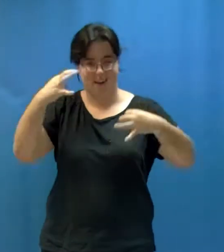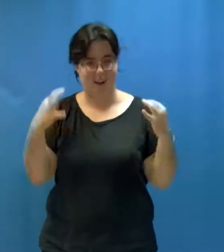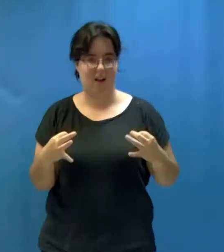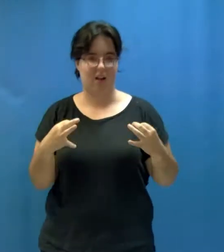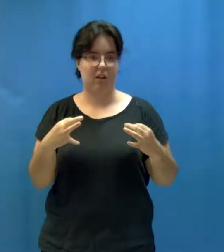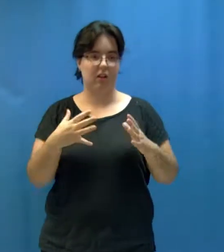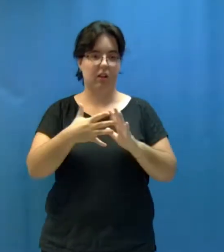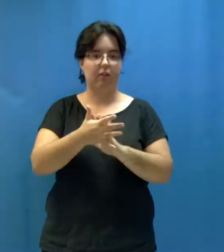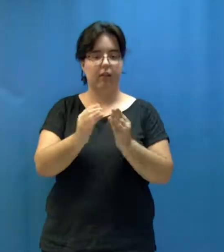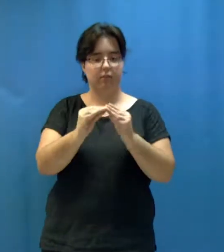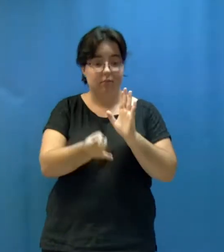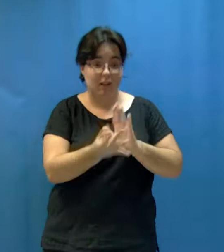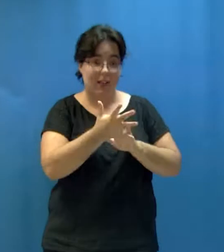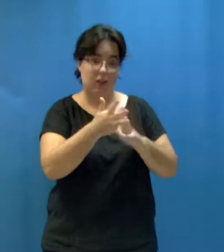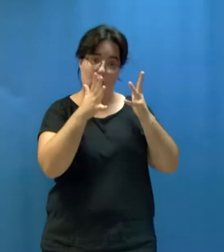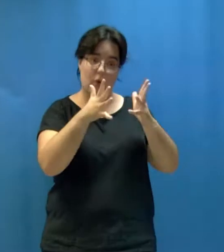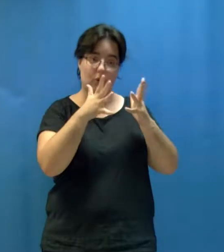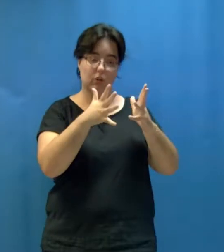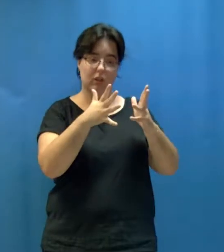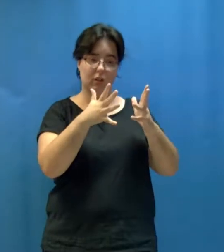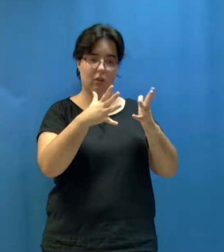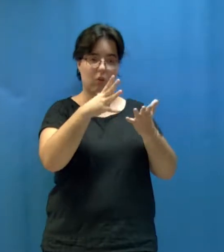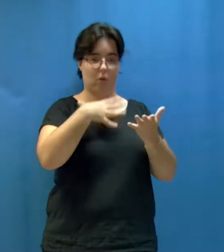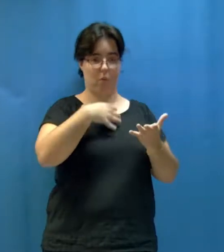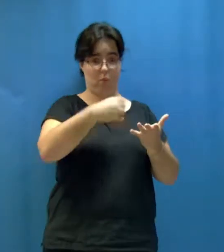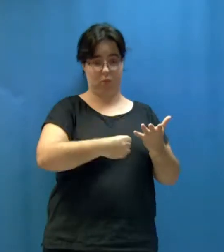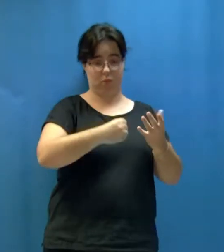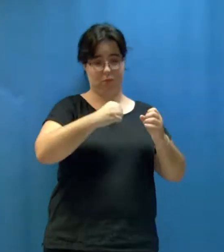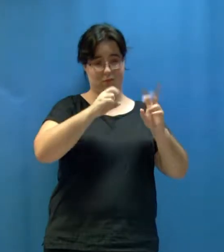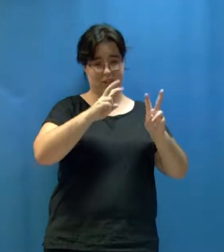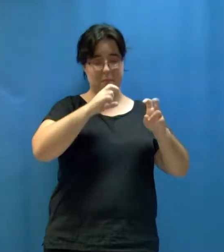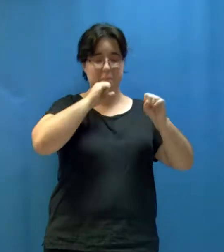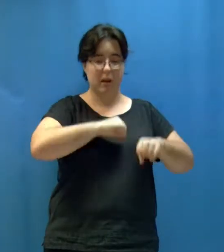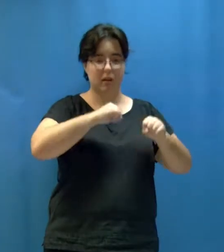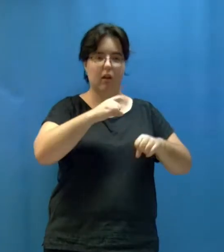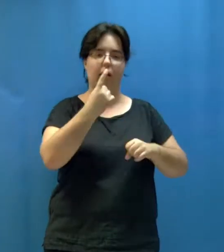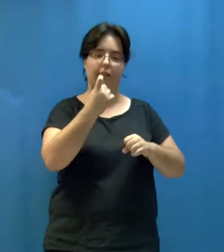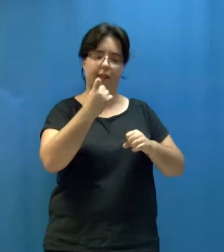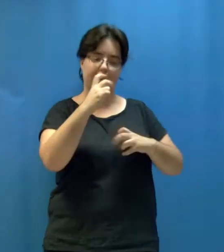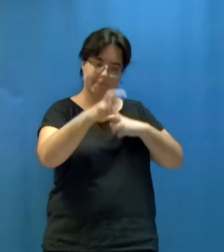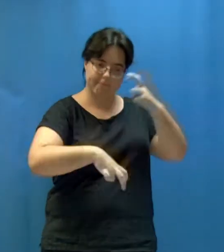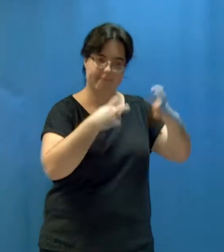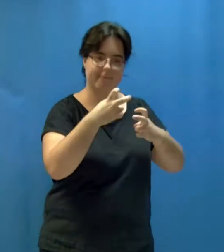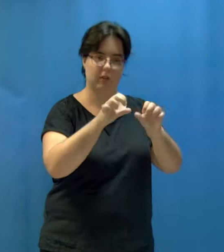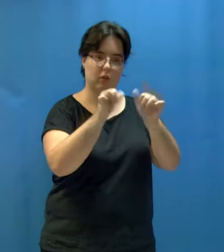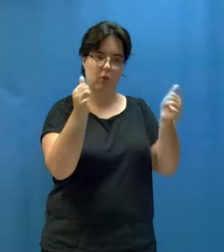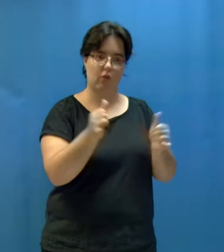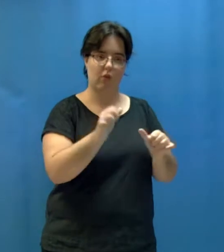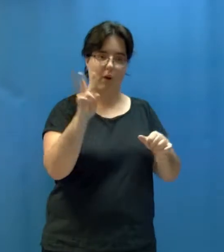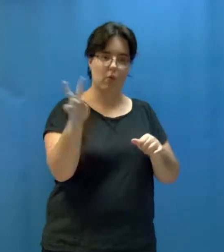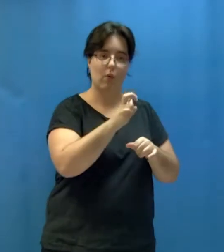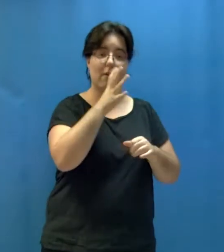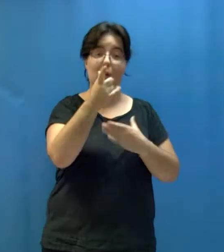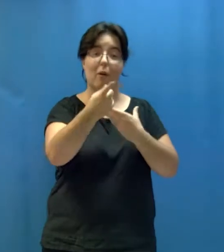del Consell Municipal de Persones Majors ha de plantejar-se amb l'inici d'un nou model de treball, perquè participar significa,